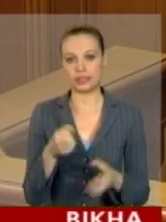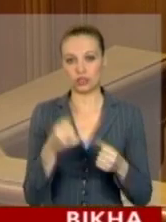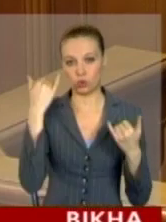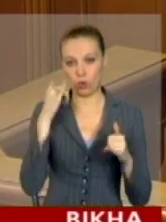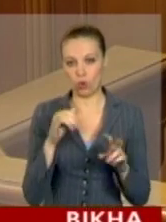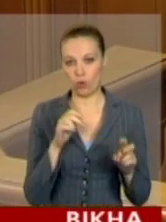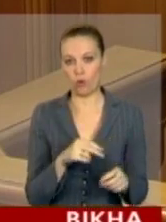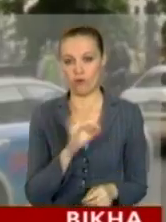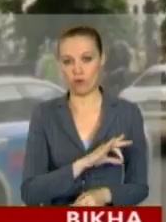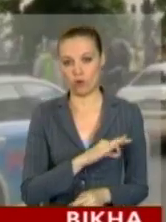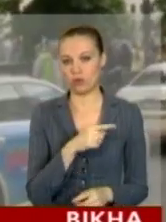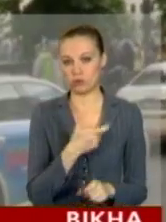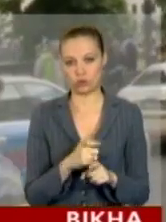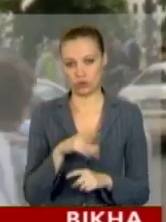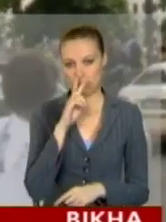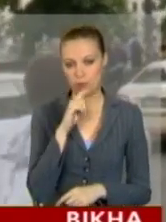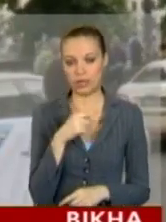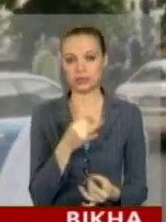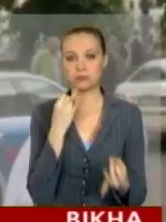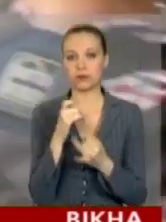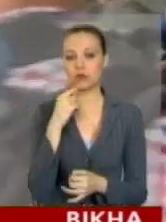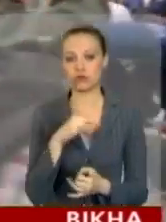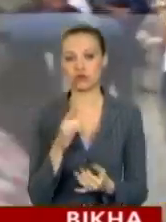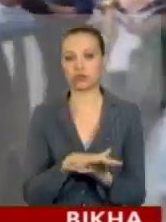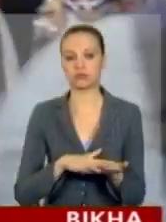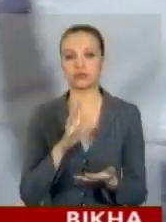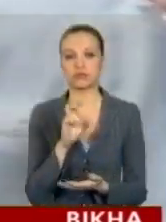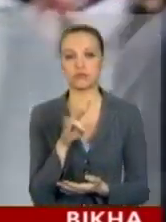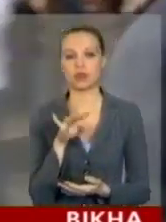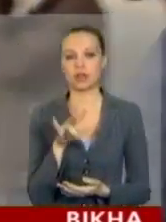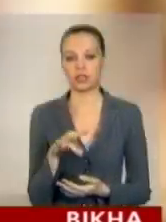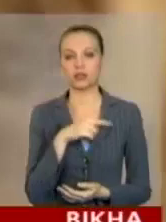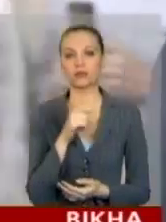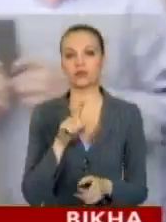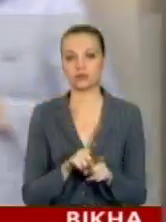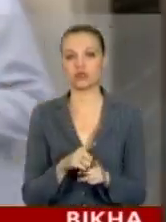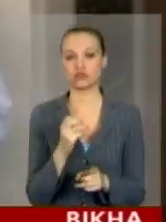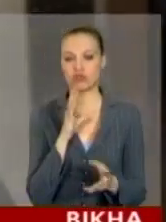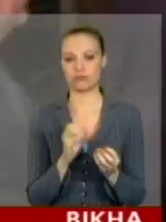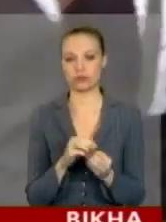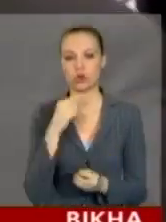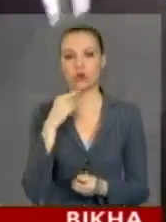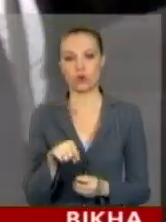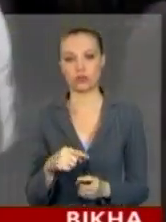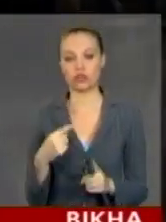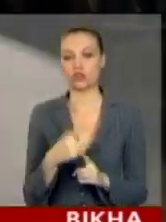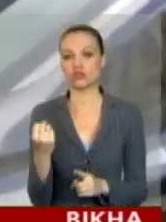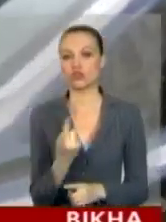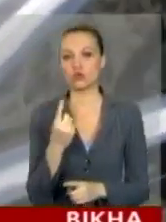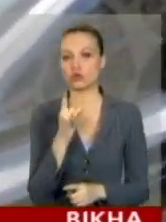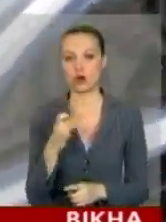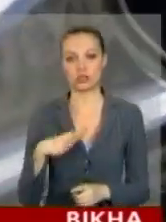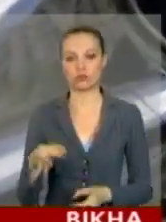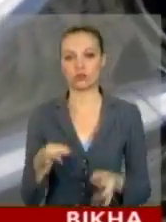то вона глибоко помиляється. Перемови з Росією тривають у Берліні. Передарбітражна нота України все ще в силі. Росія, до речі, ще жодного разу